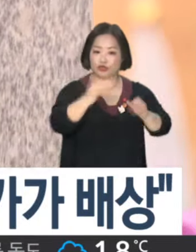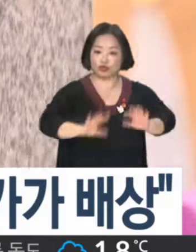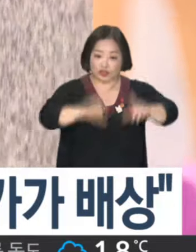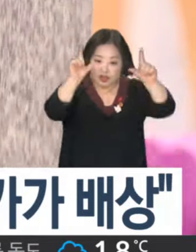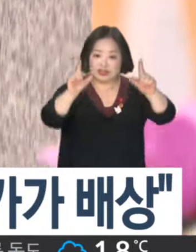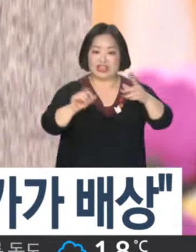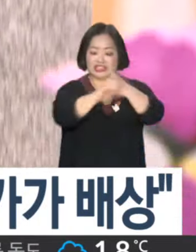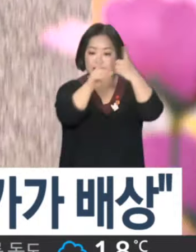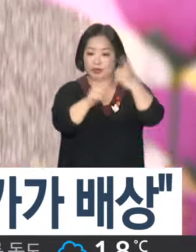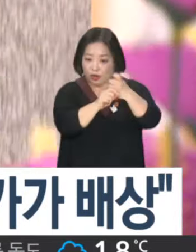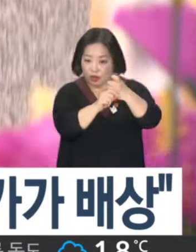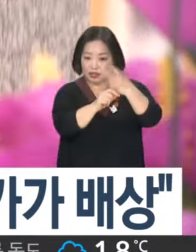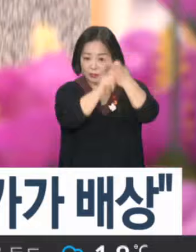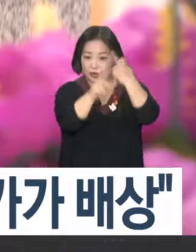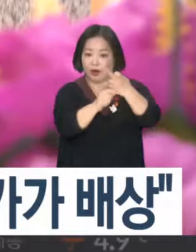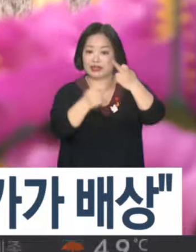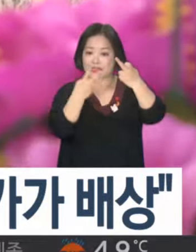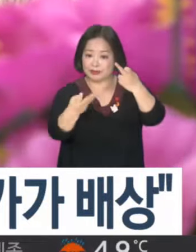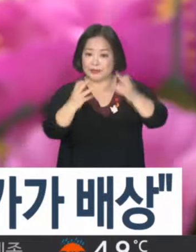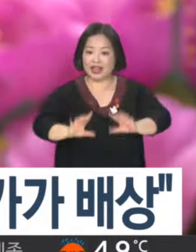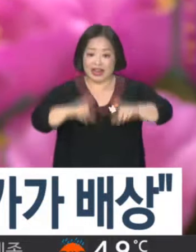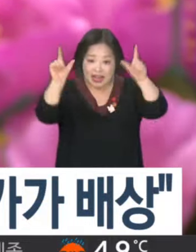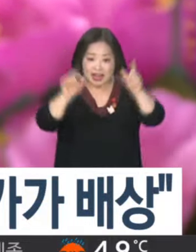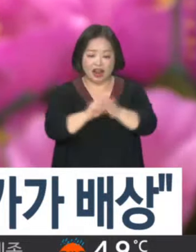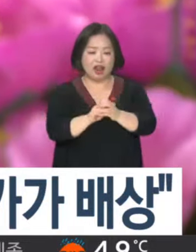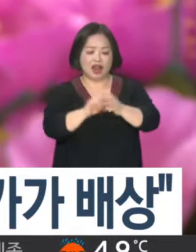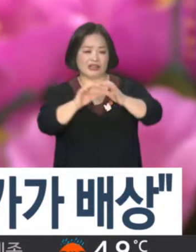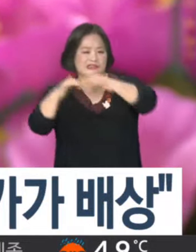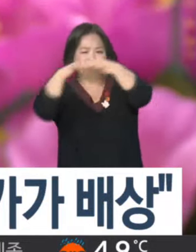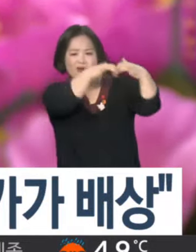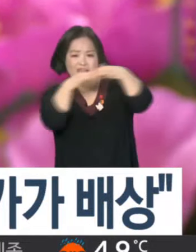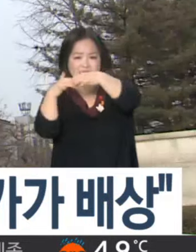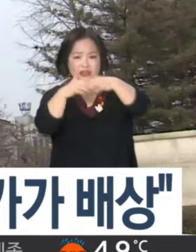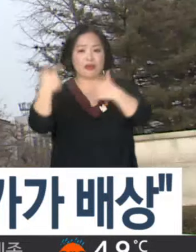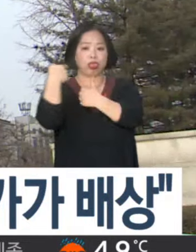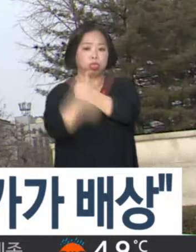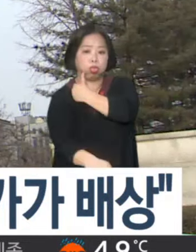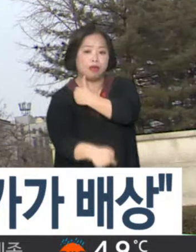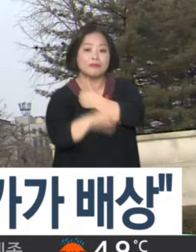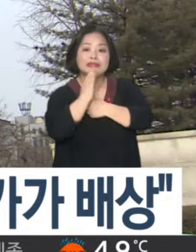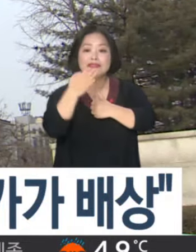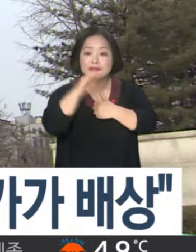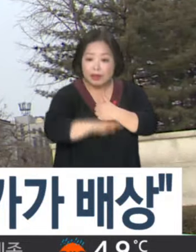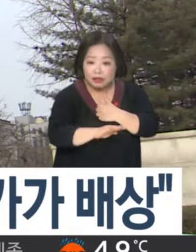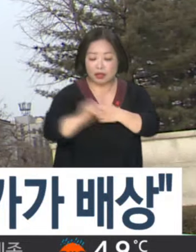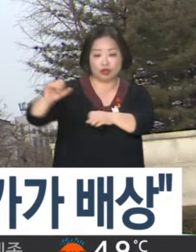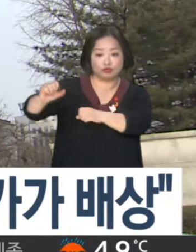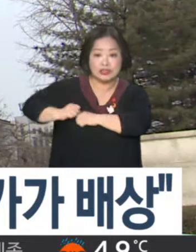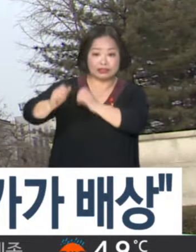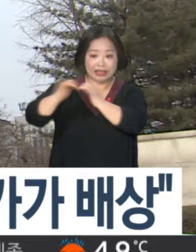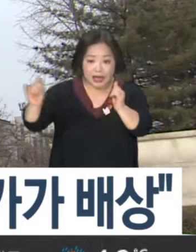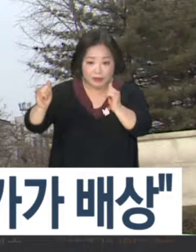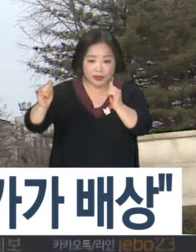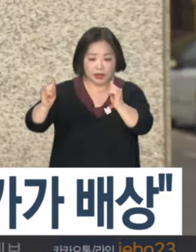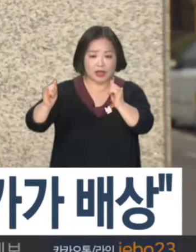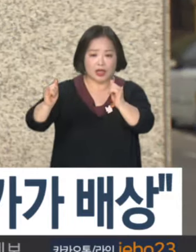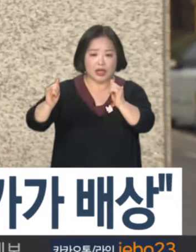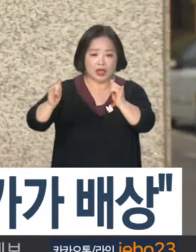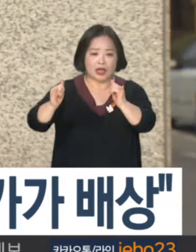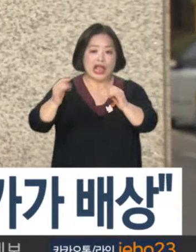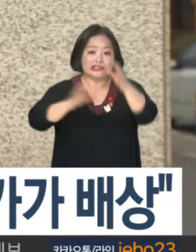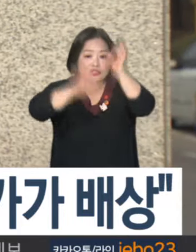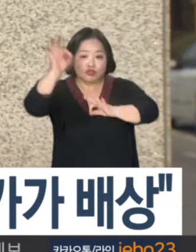13일 육군 보부 벙커에서 반란군에 저항하다 살해 당했지만 신군부가 총기 사고로 숨진 것으로 처리